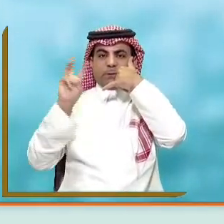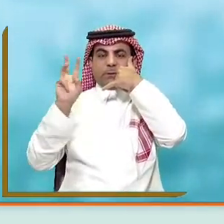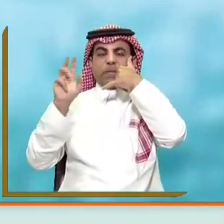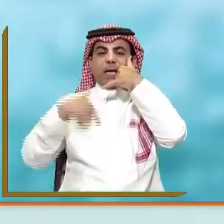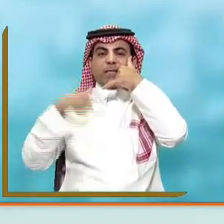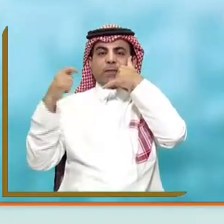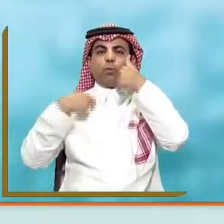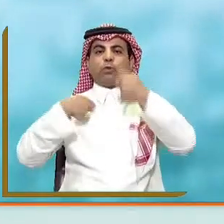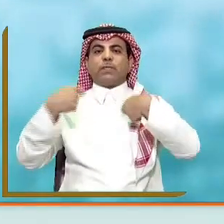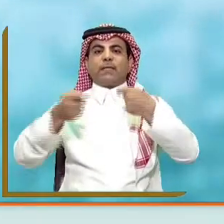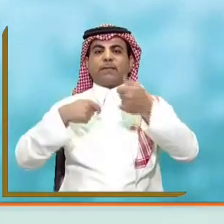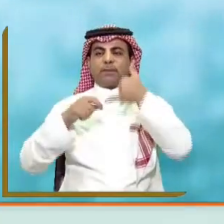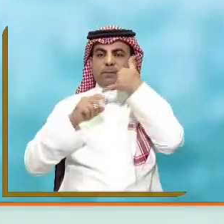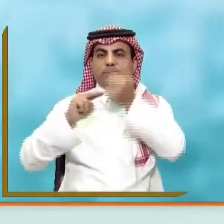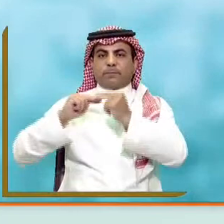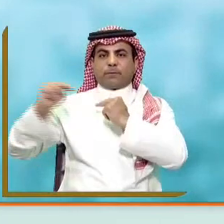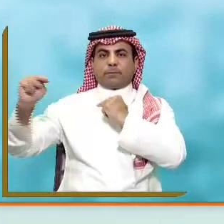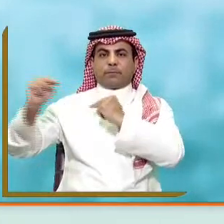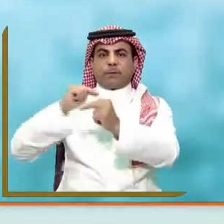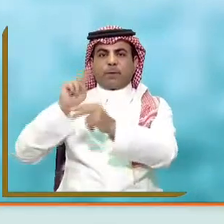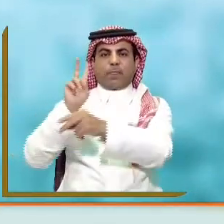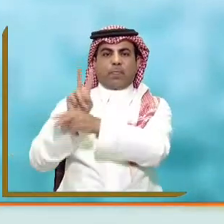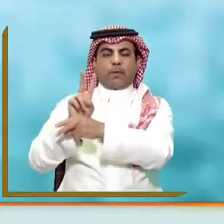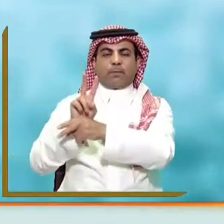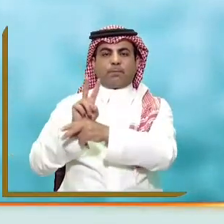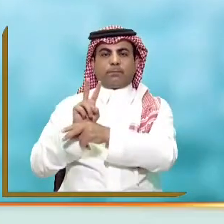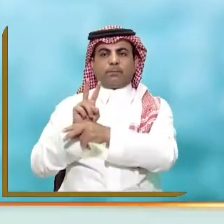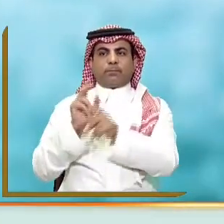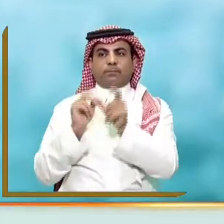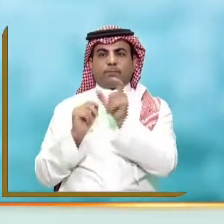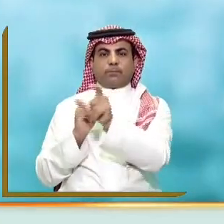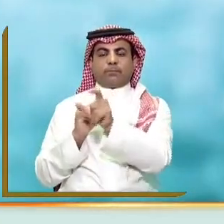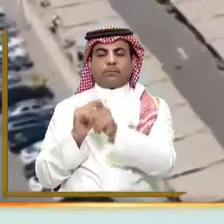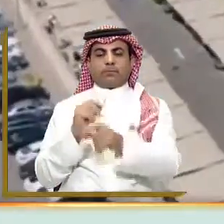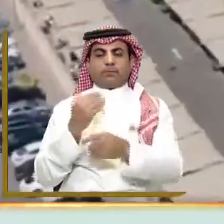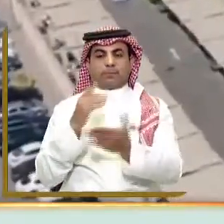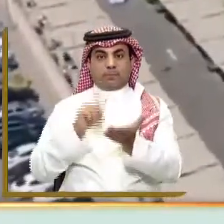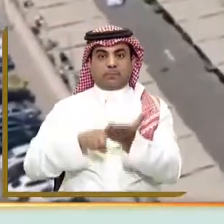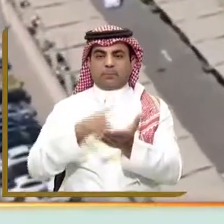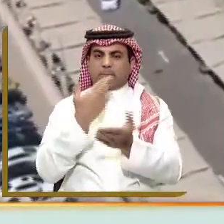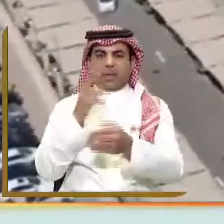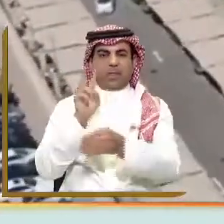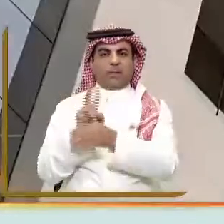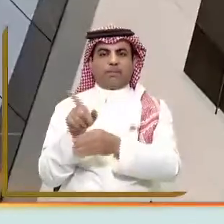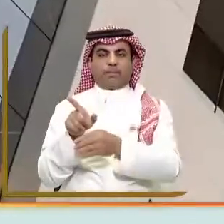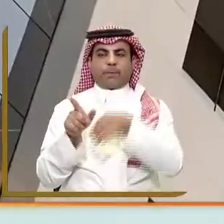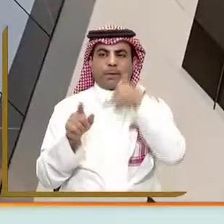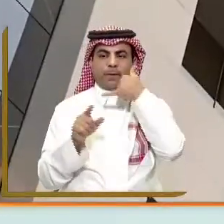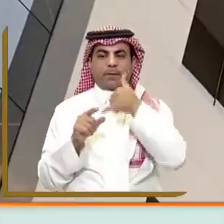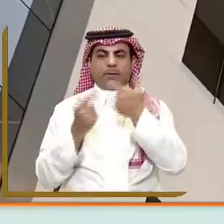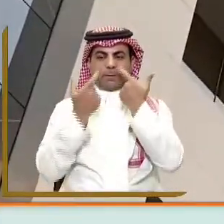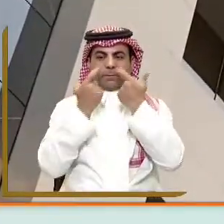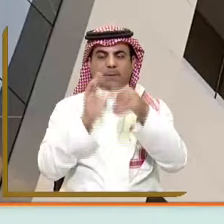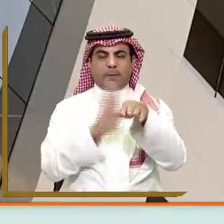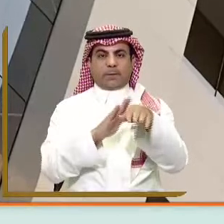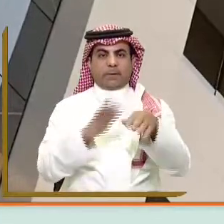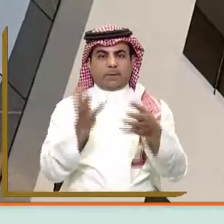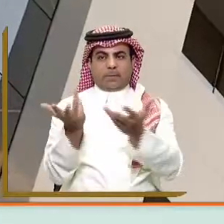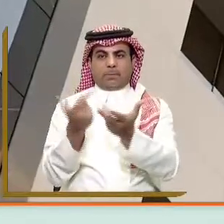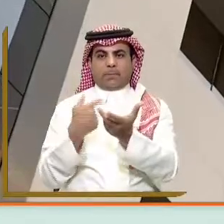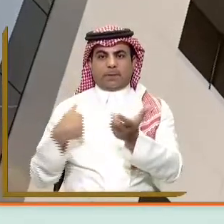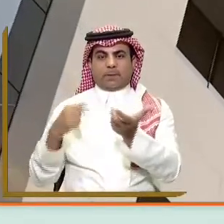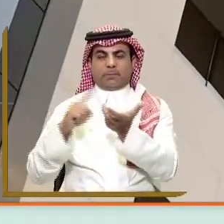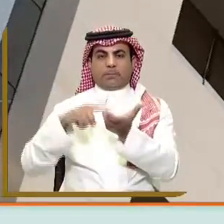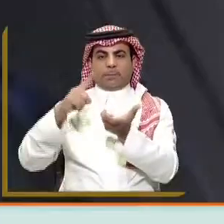خلال تطبيقات إلكترونية تظهر الرقم السابق لها للوزارة، وأرقام أخرى عشوائية ويطلبون